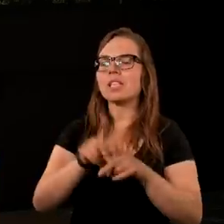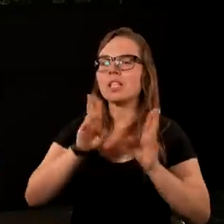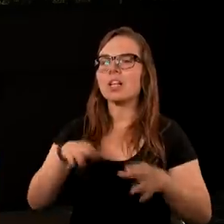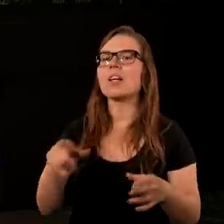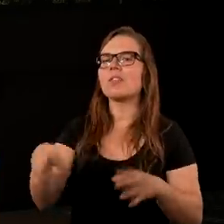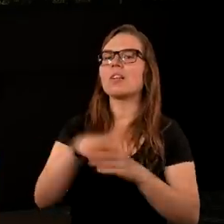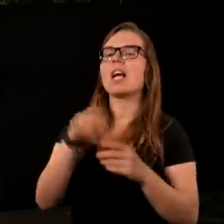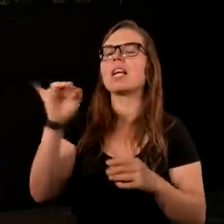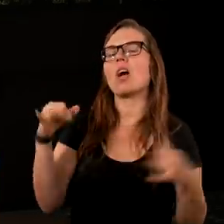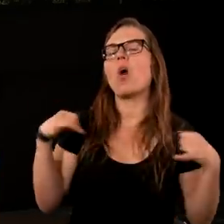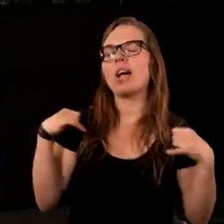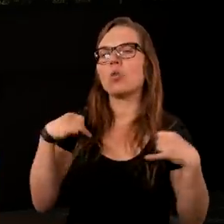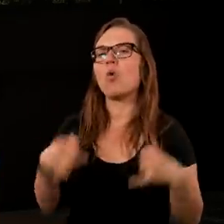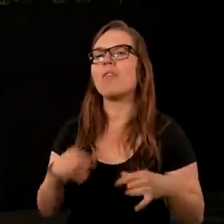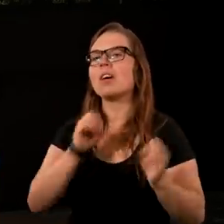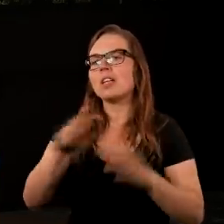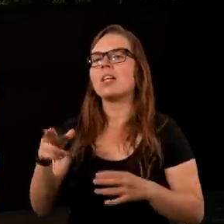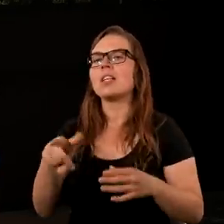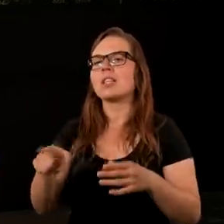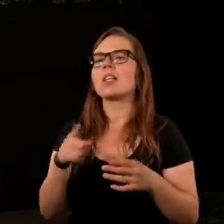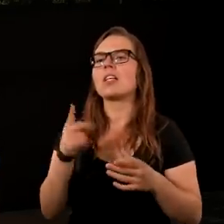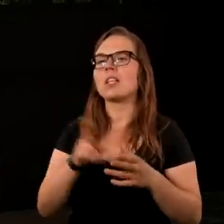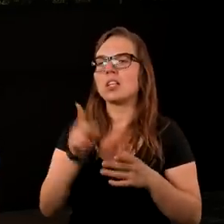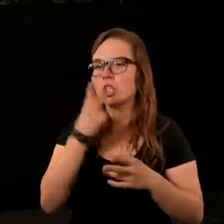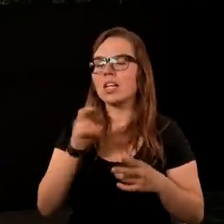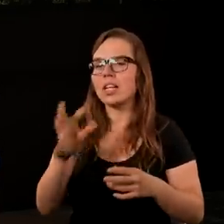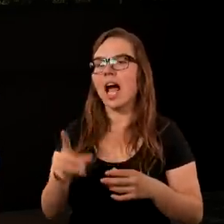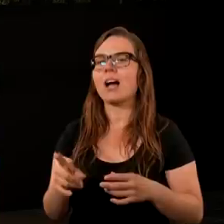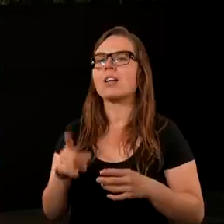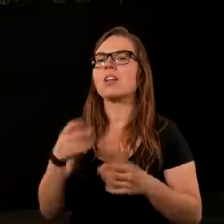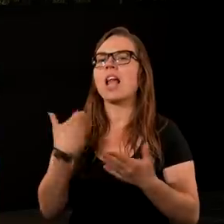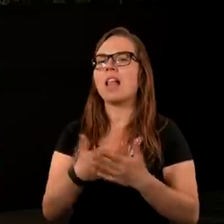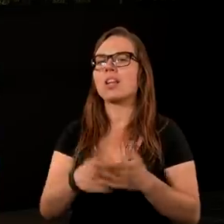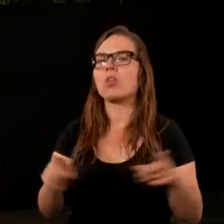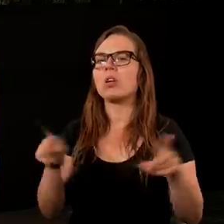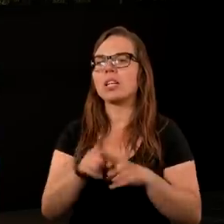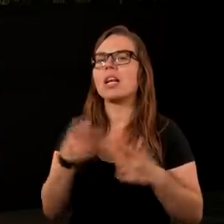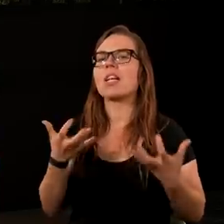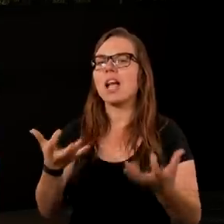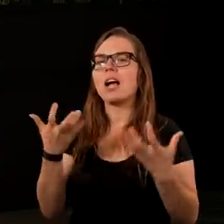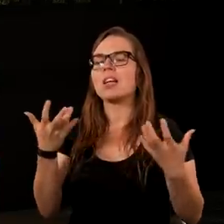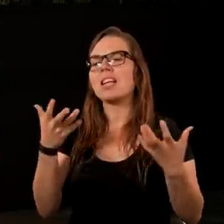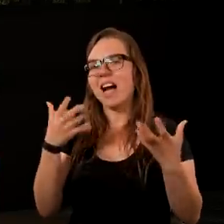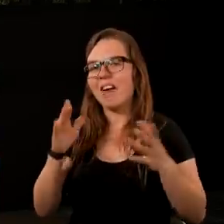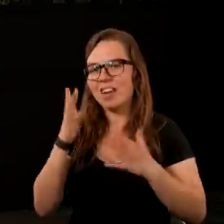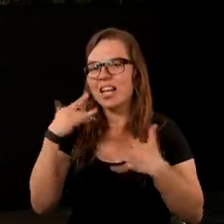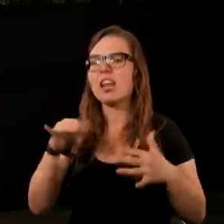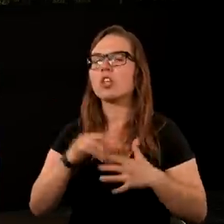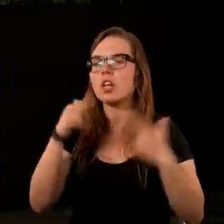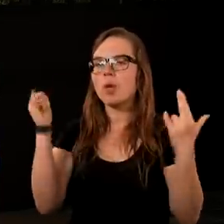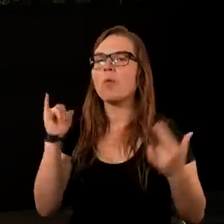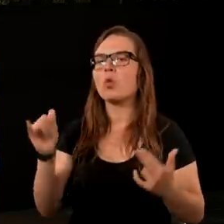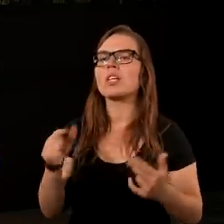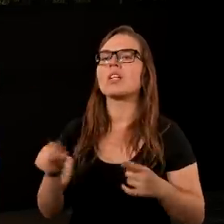zostali z nim jego aniołowie. Jeszcze dwunastego werset. Zgądę czytamy? Tak. weselcie się niebiosa i wy, którzy